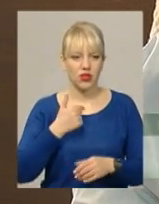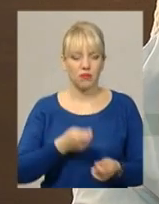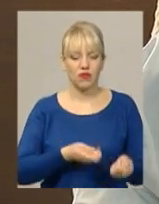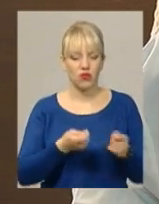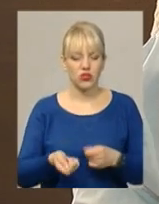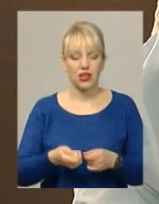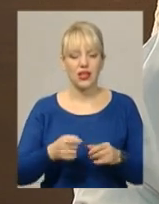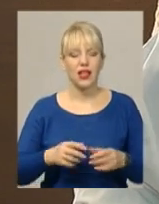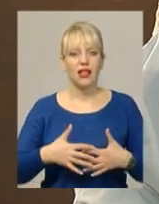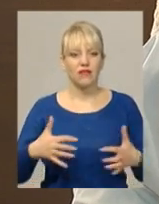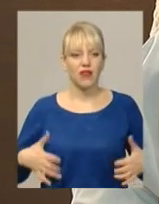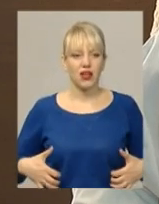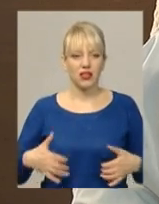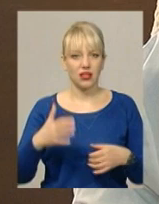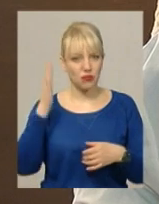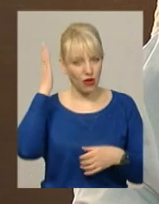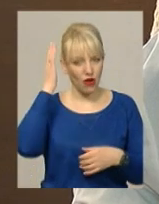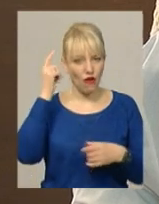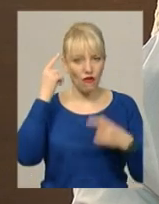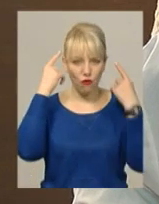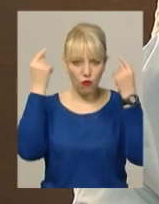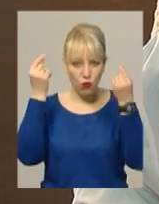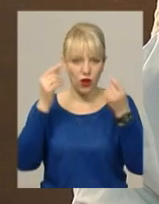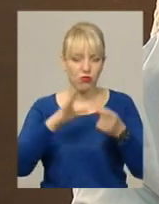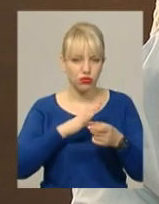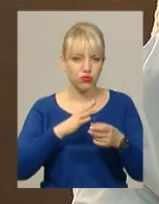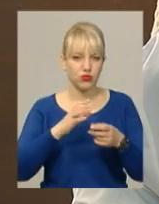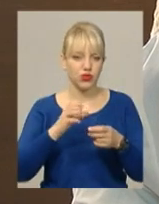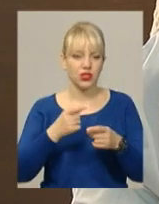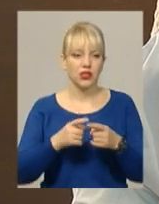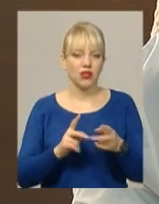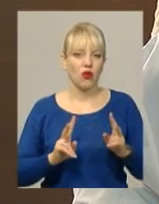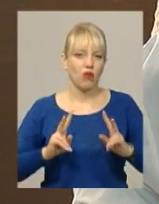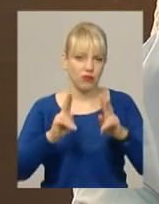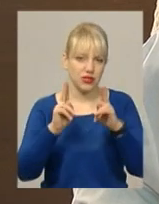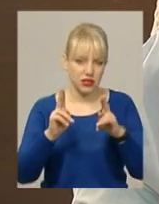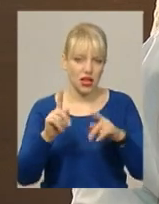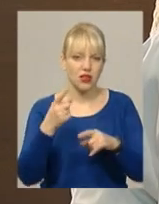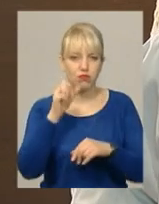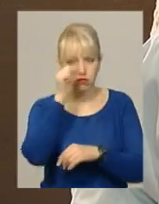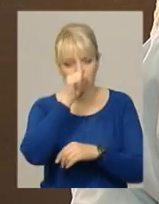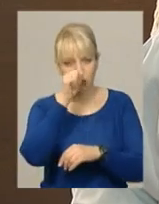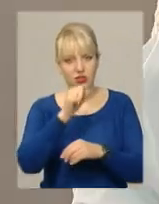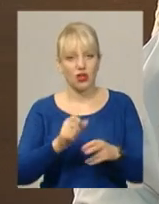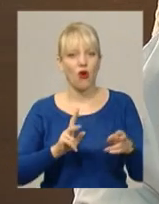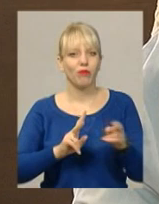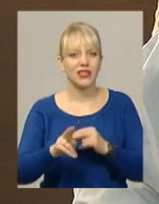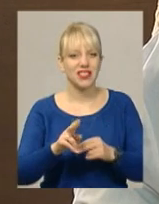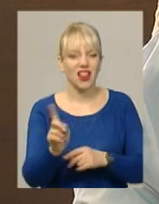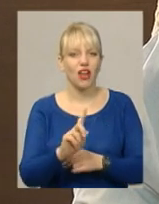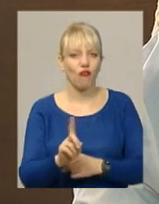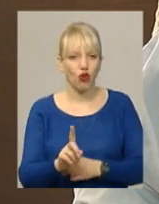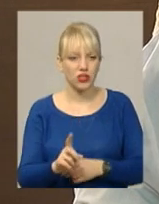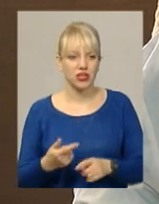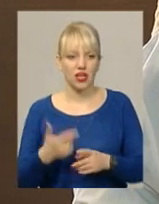вушними раковинами. Прийшлося ампутувати ці, обрізати вуха, обрізати хвости. Якщо є